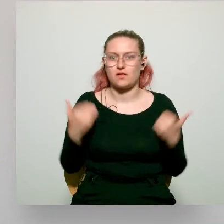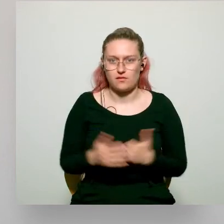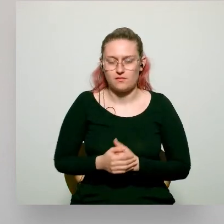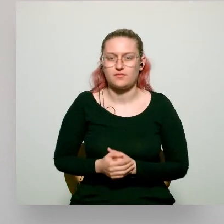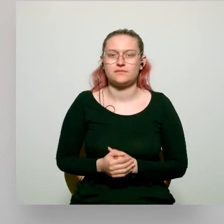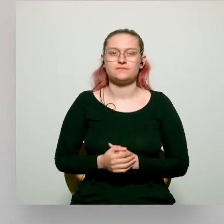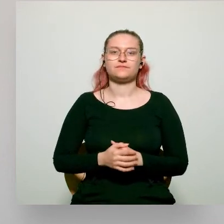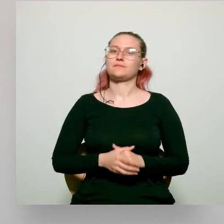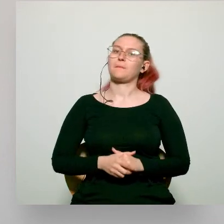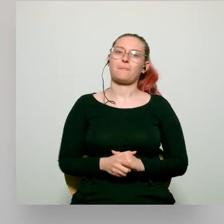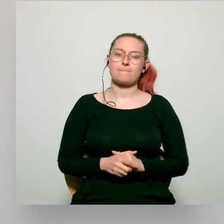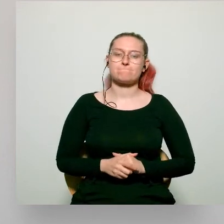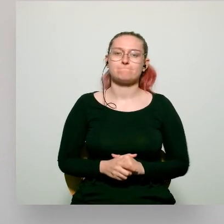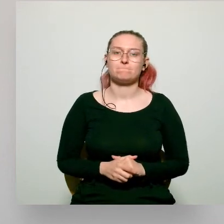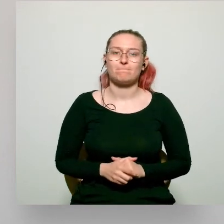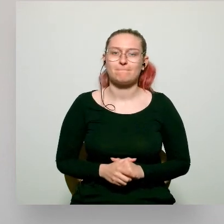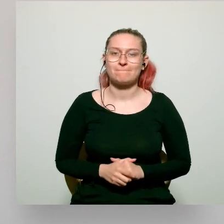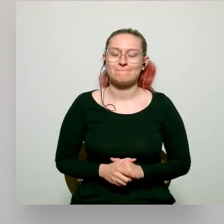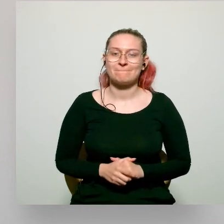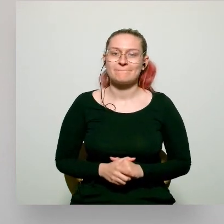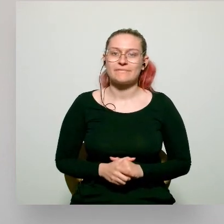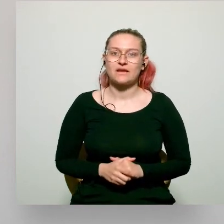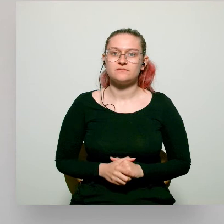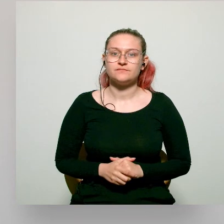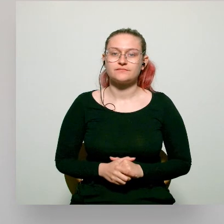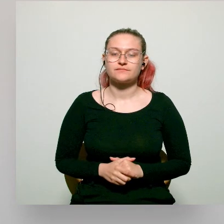okolicznościach rozwijała się, będzie się rozwijała